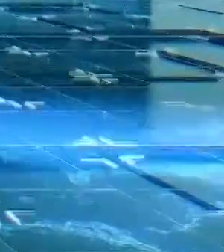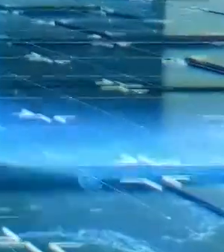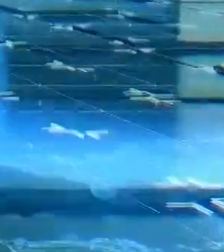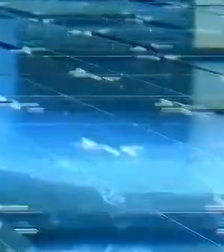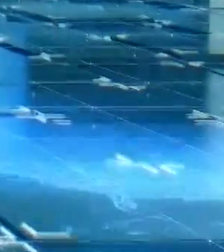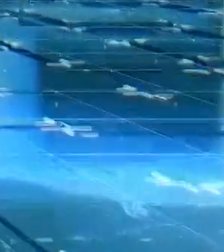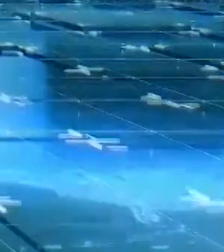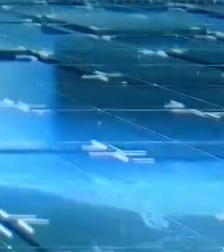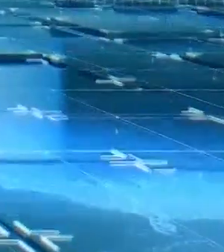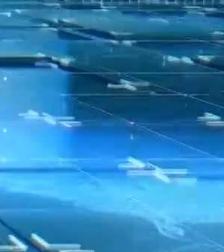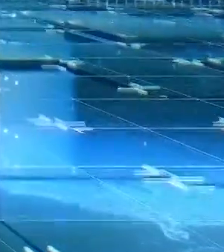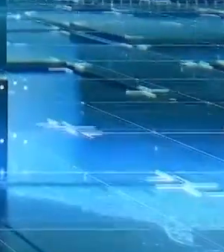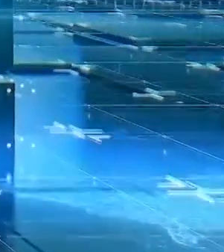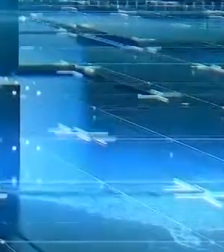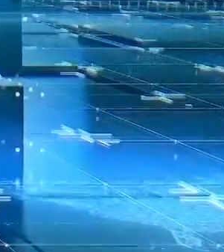свидания